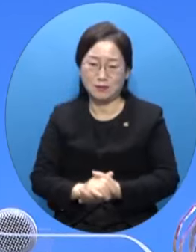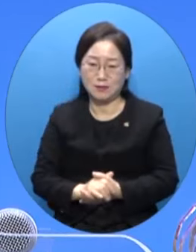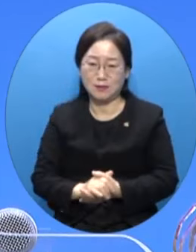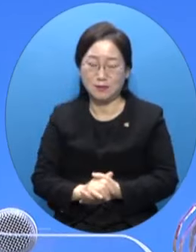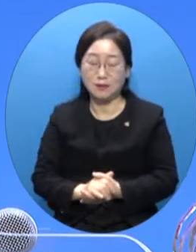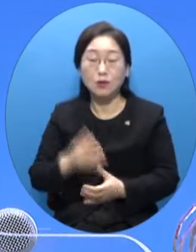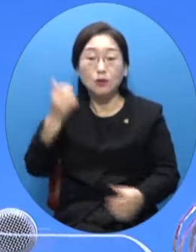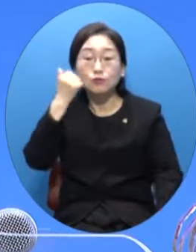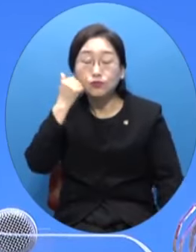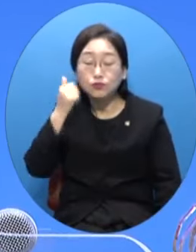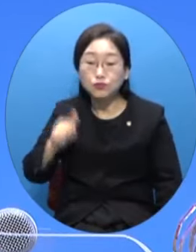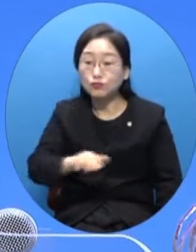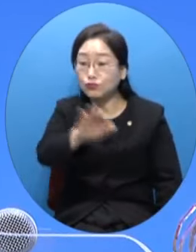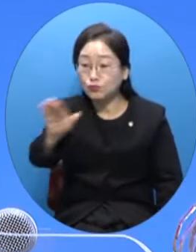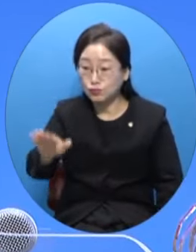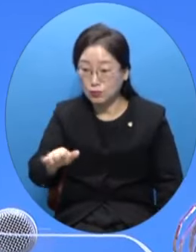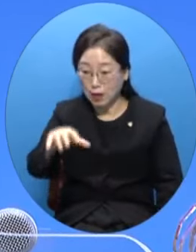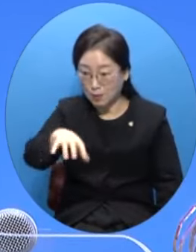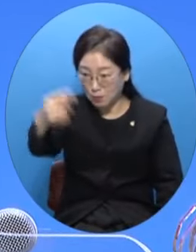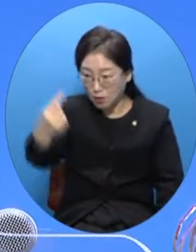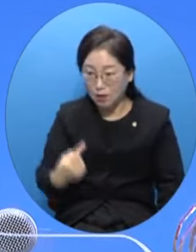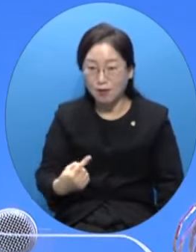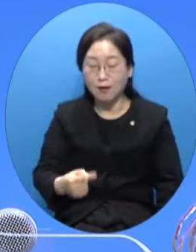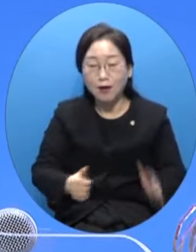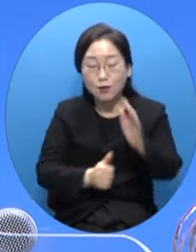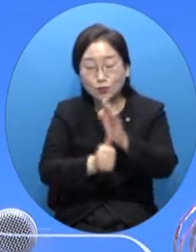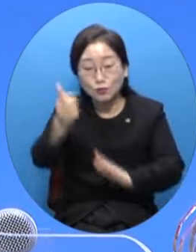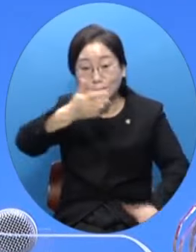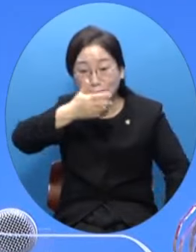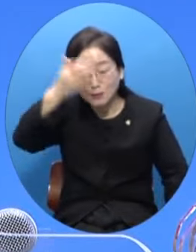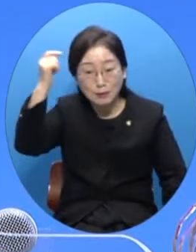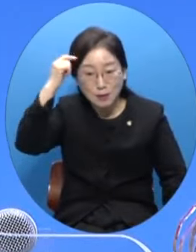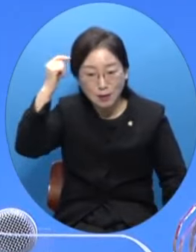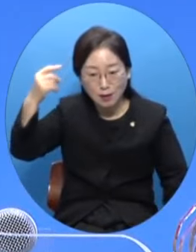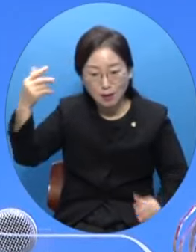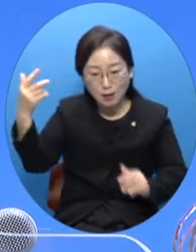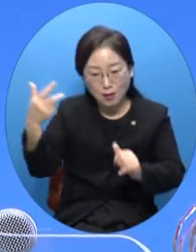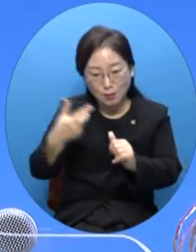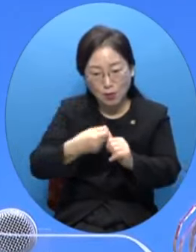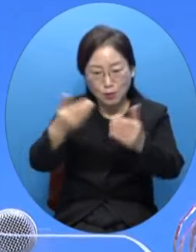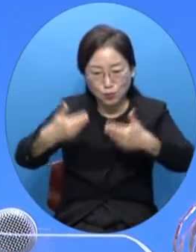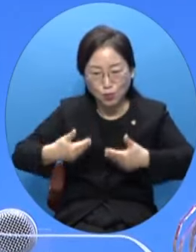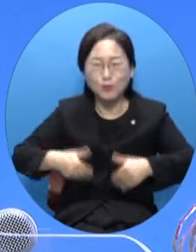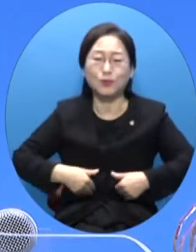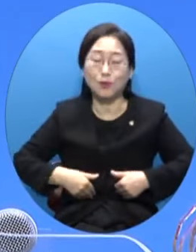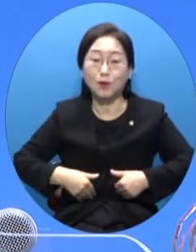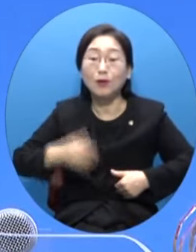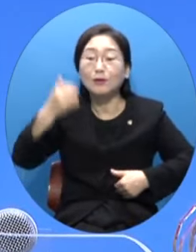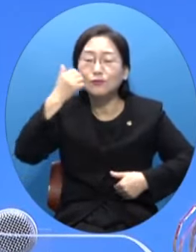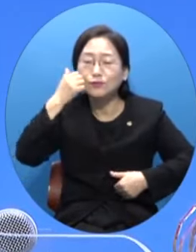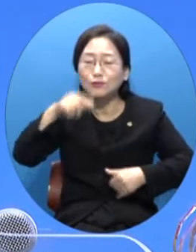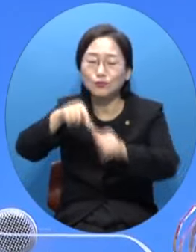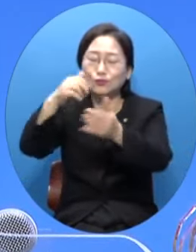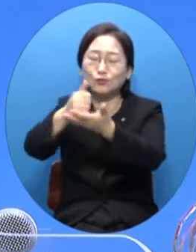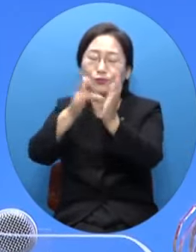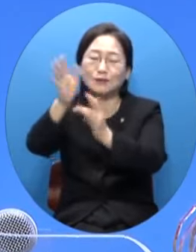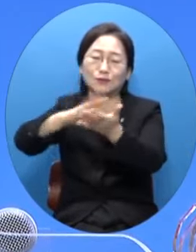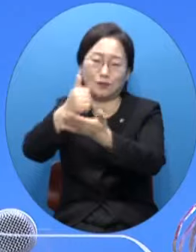누군가 우리에게 와서 꿈과 희망을 생명을 가져다 줘야 합니다. 그분이 바로 우리의 구세주